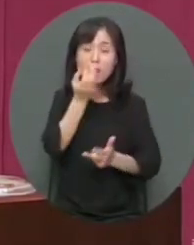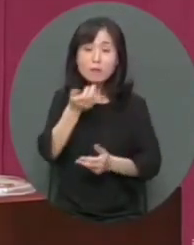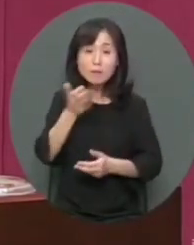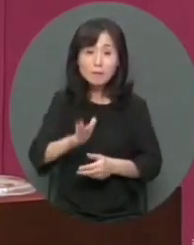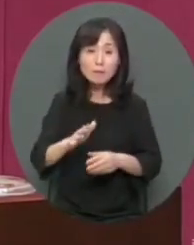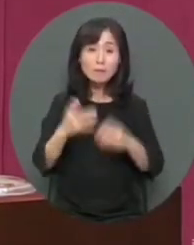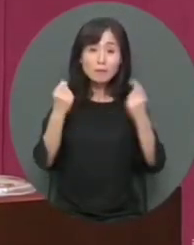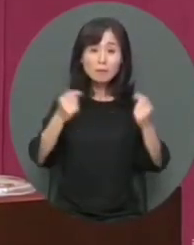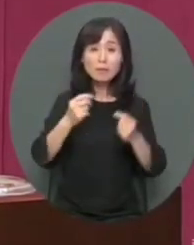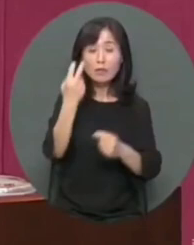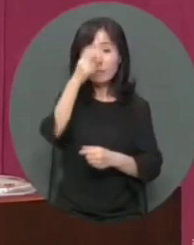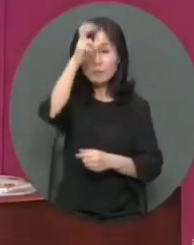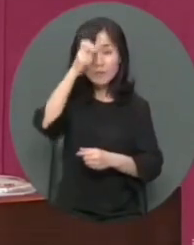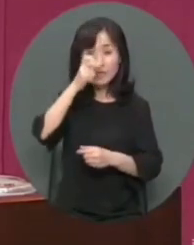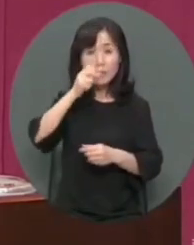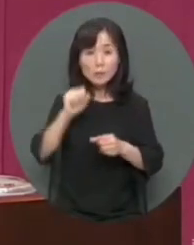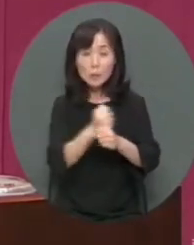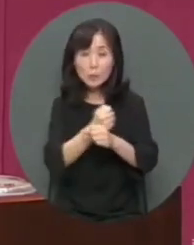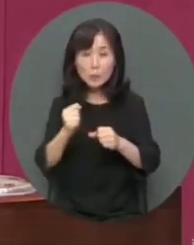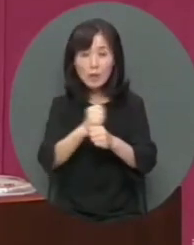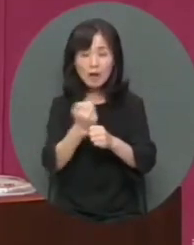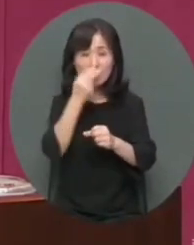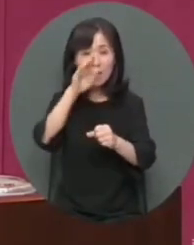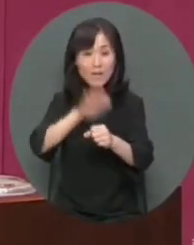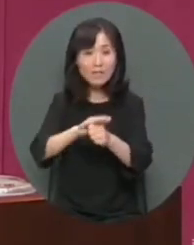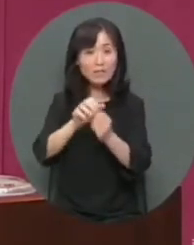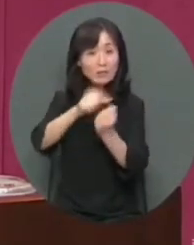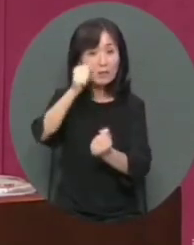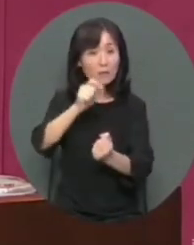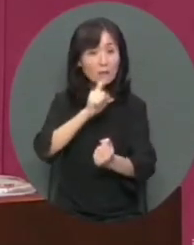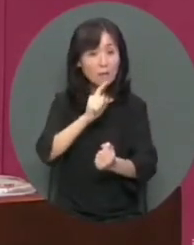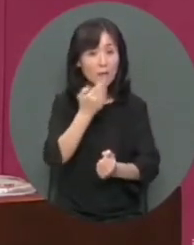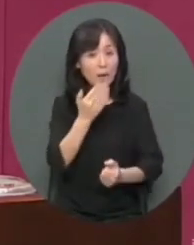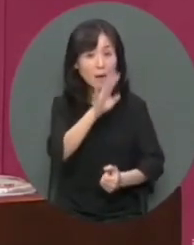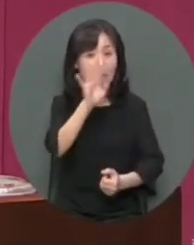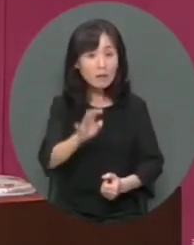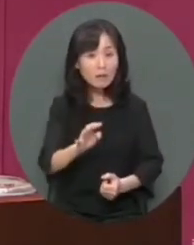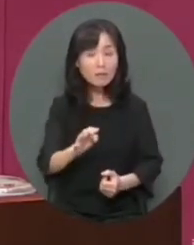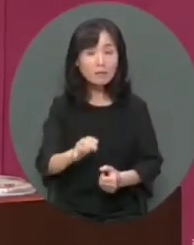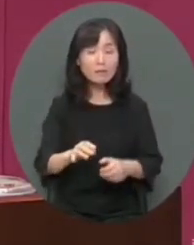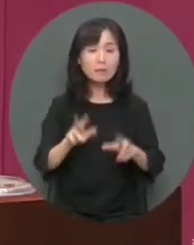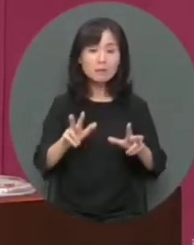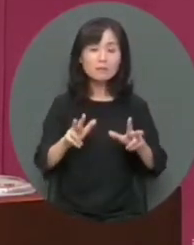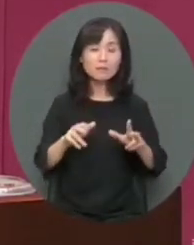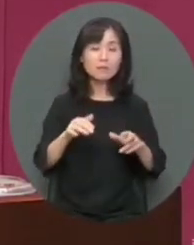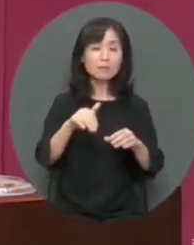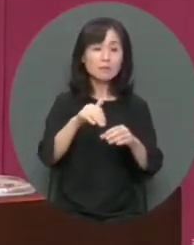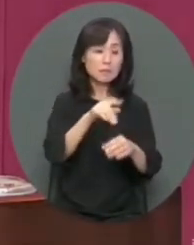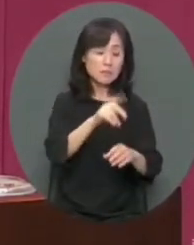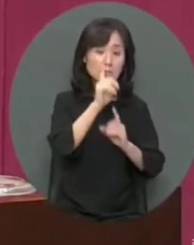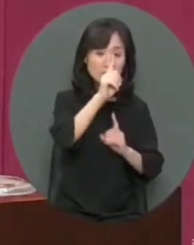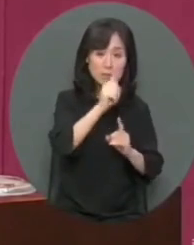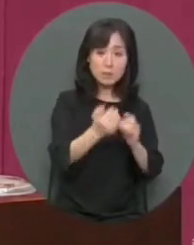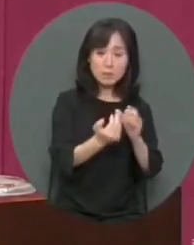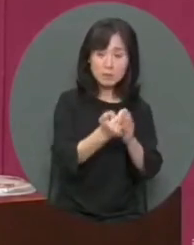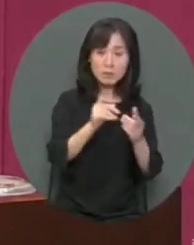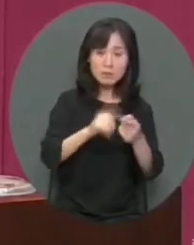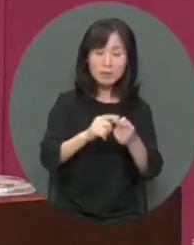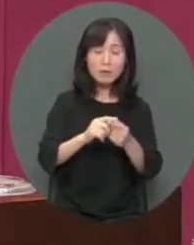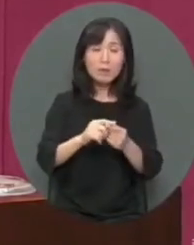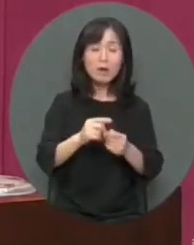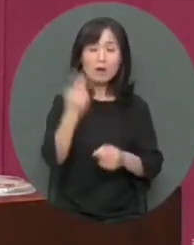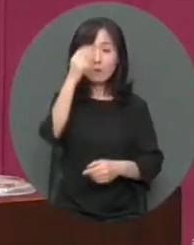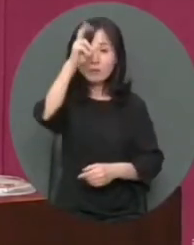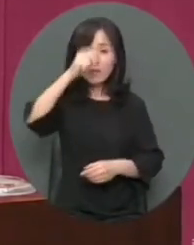조작이고 부당한 영장이었다고 말씀하실 분은 이제는 없을 거라고 생각합니다. 그런데 이제 이 사건에 대해서 이재명 의원은